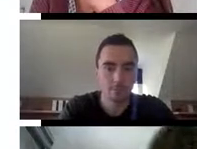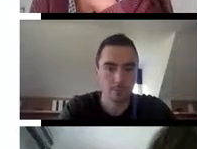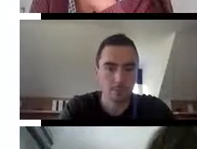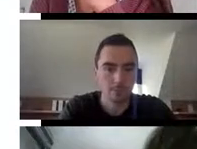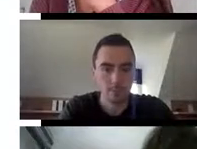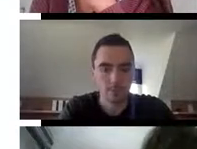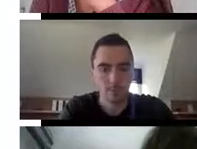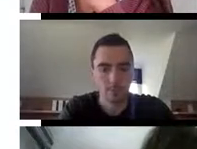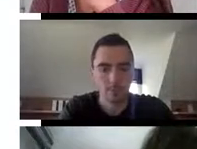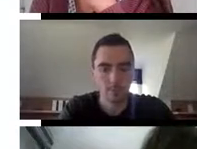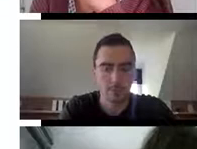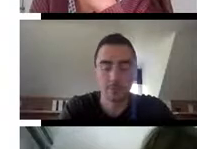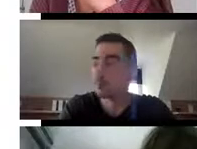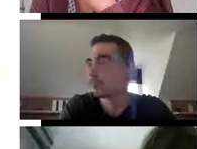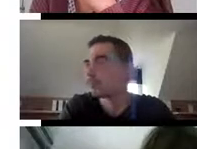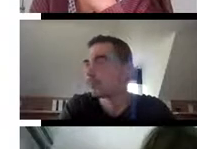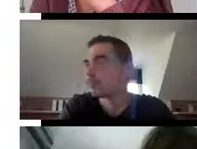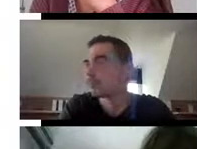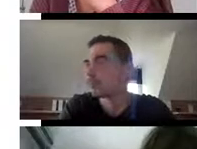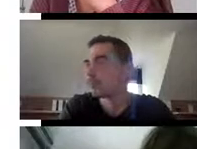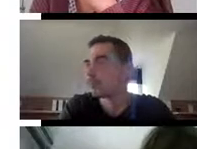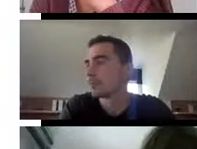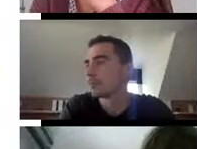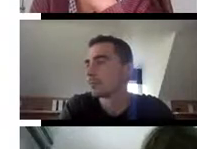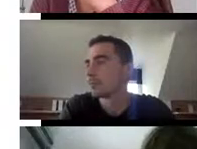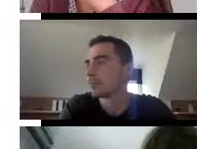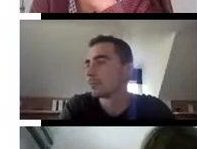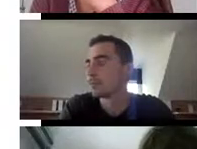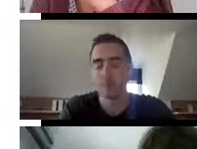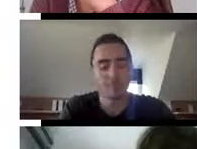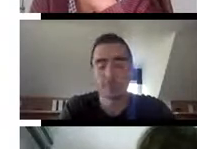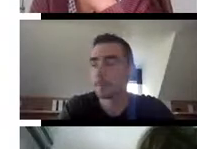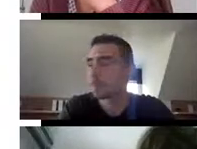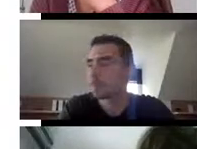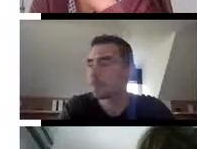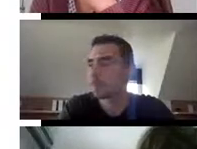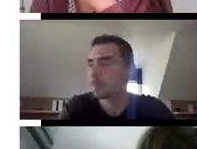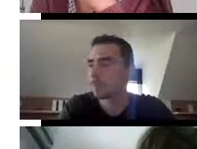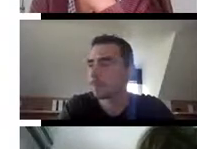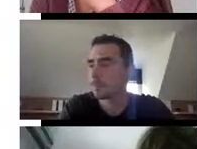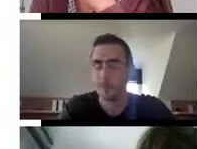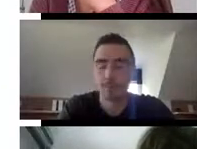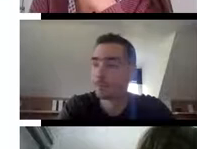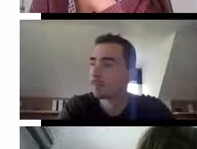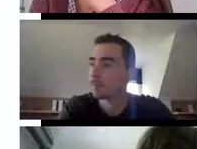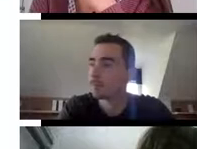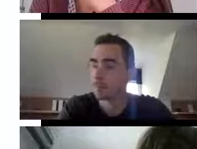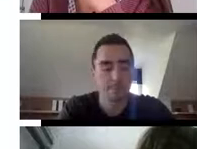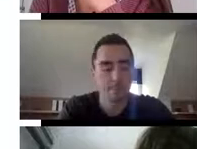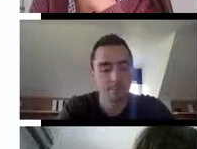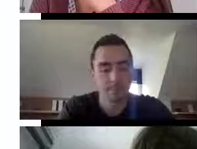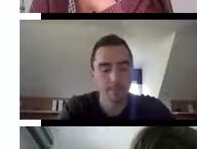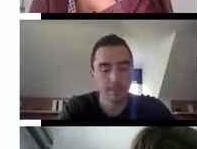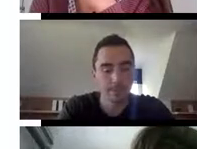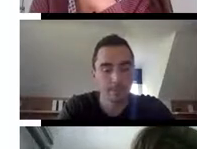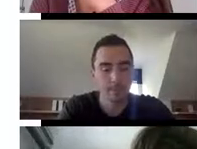wassen, poetsen, hygiëne, hygiëne, hygiëne. Is het deze zomer meer ventileren. Die hygiëne blijft onwaarschijnlijk belangrijk,